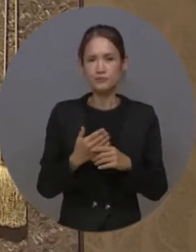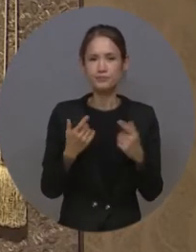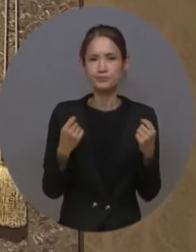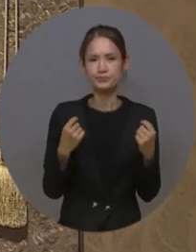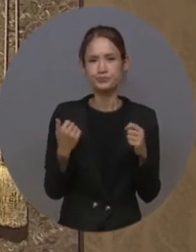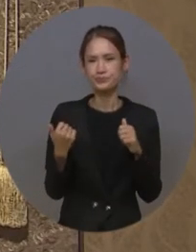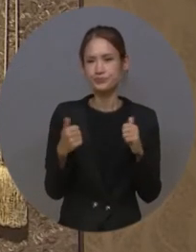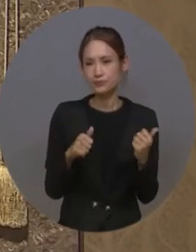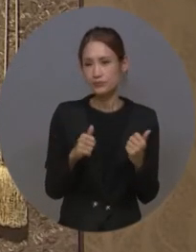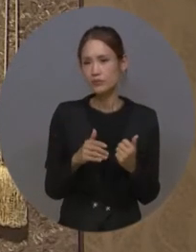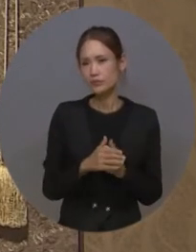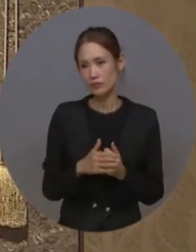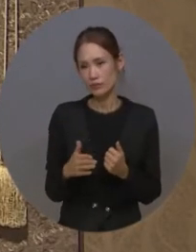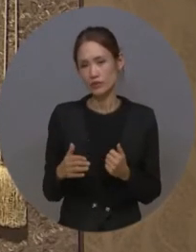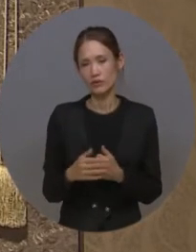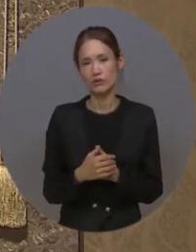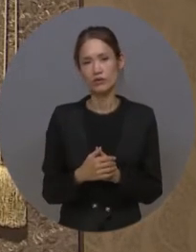그